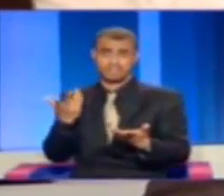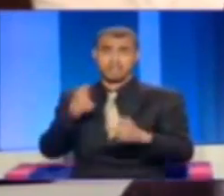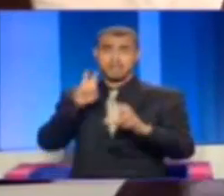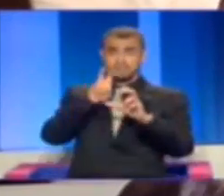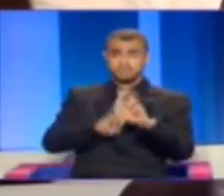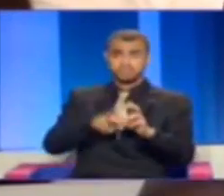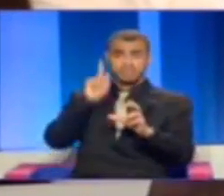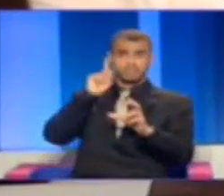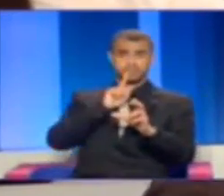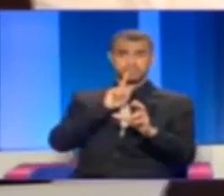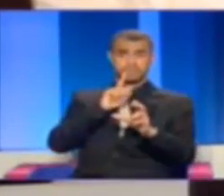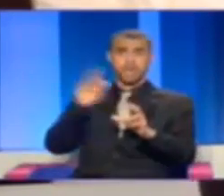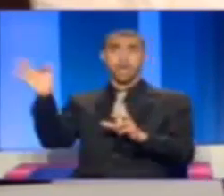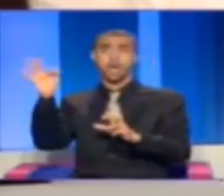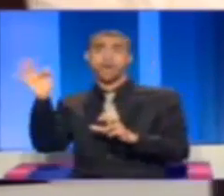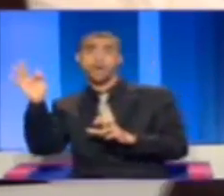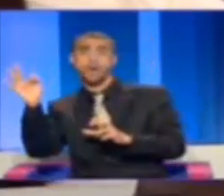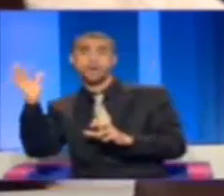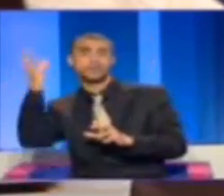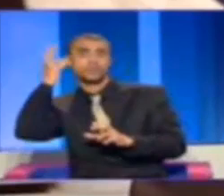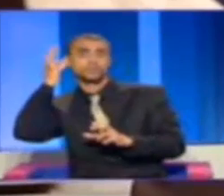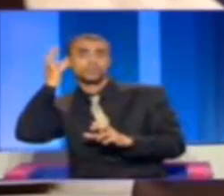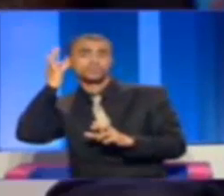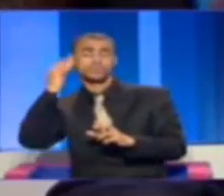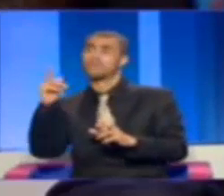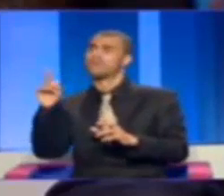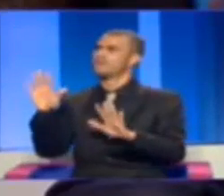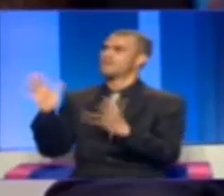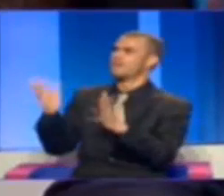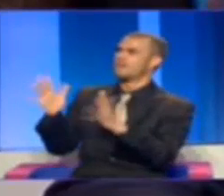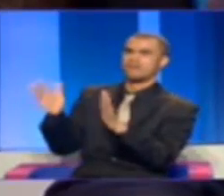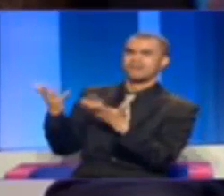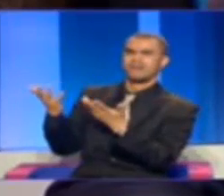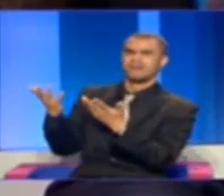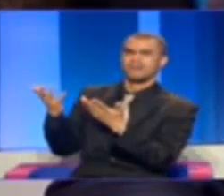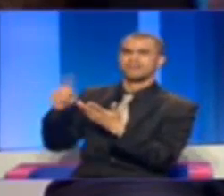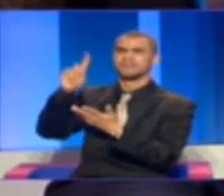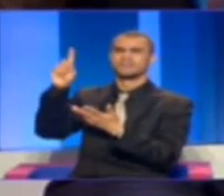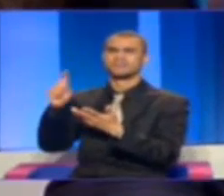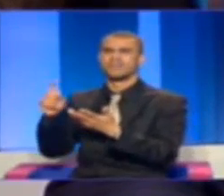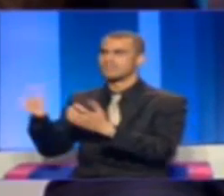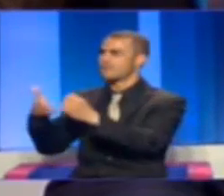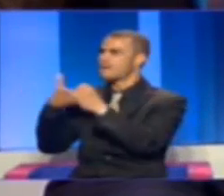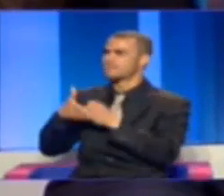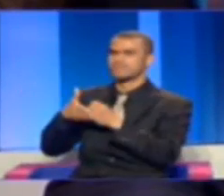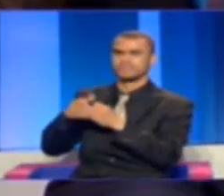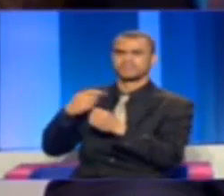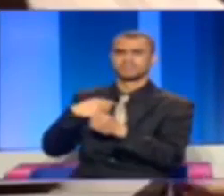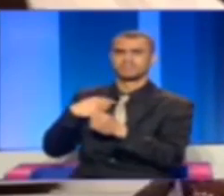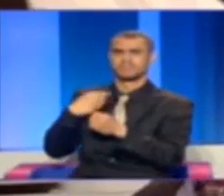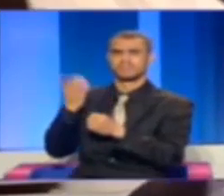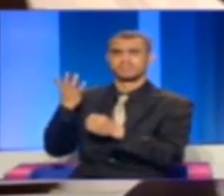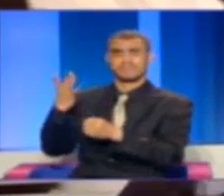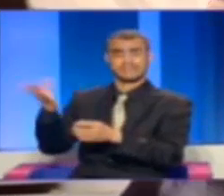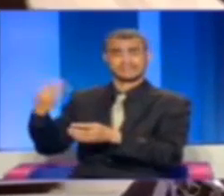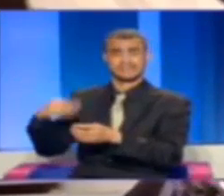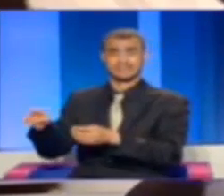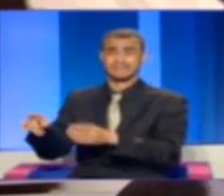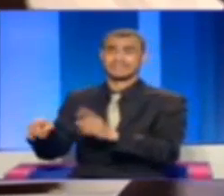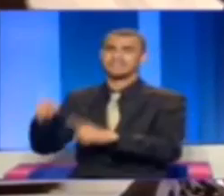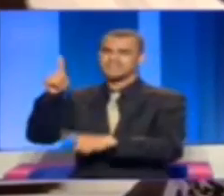يسال الاصم الاخت او الاخ ديالو عن ماذا يقال في ذلك البرنامج، يعطيه حصه دقيقه او